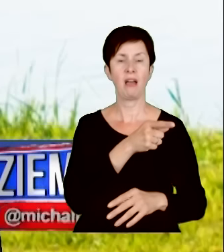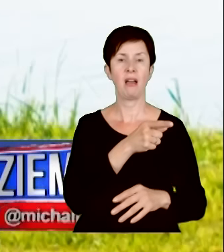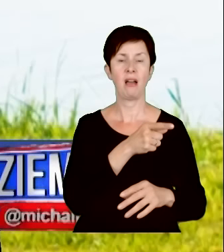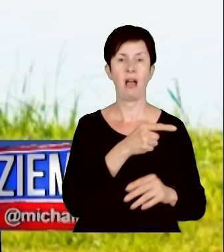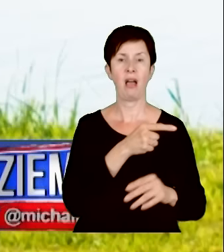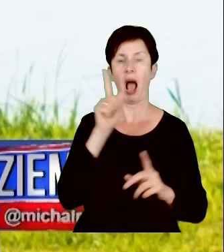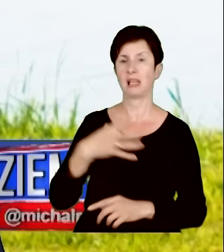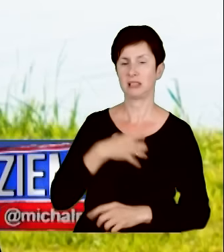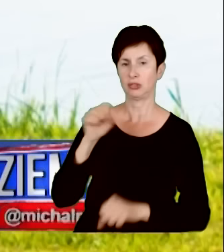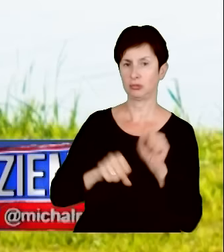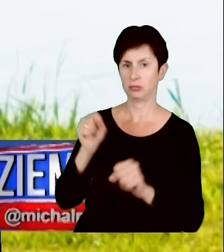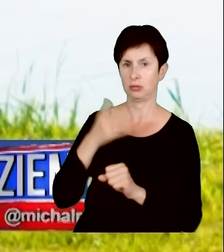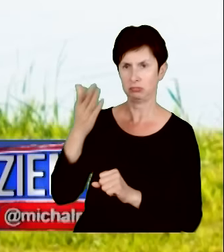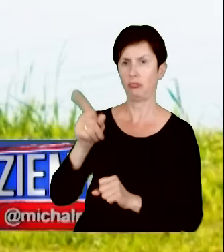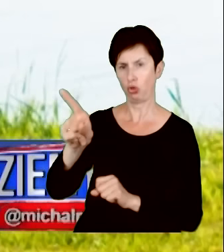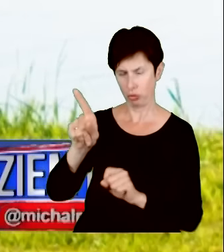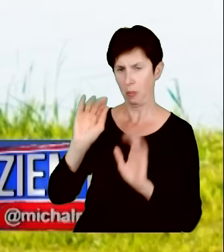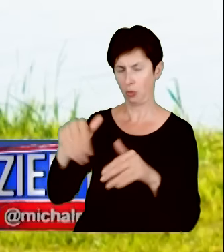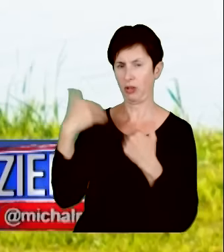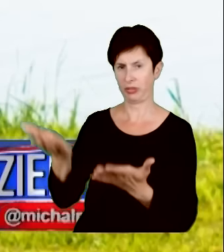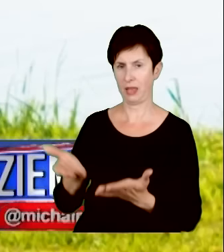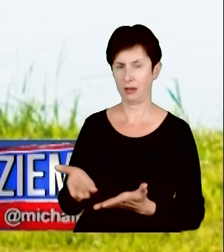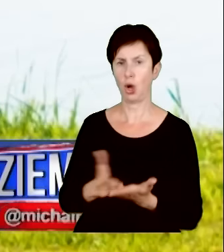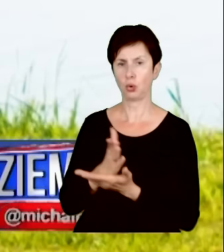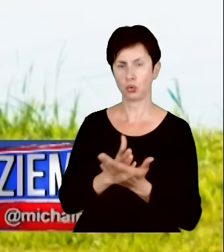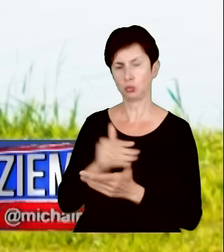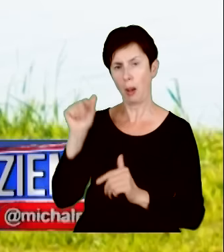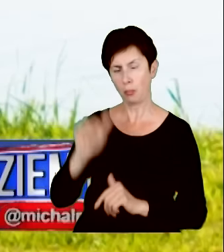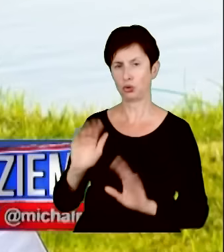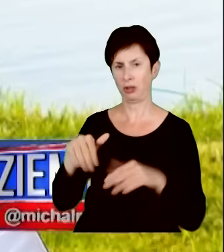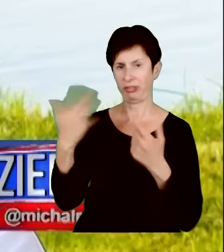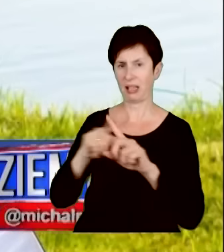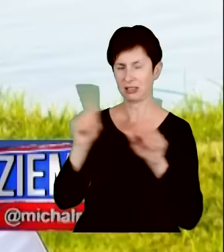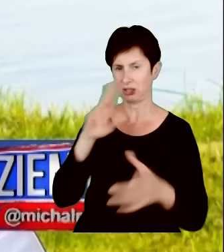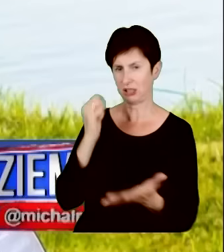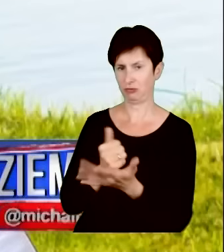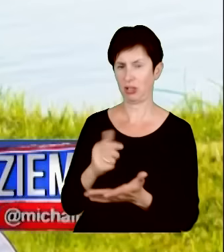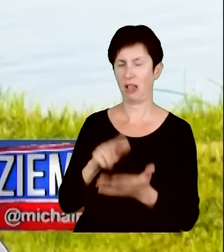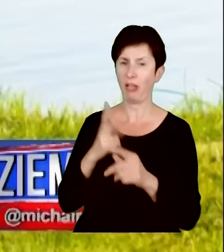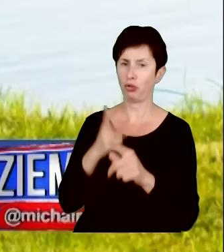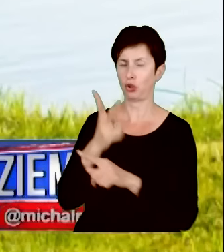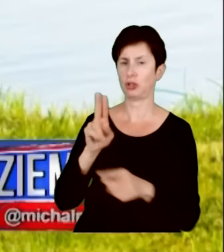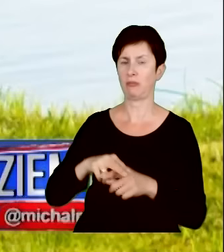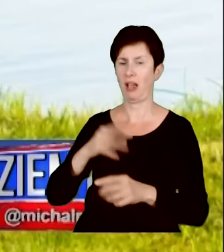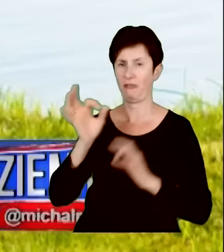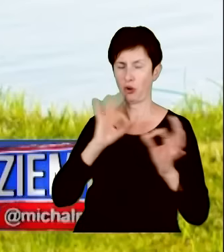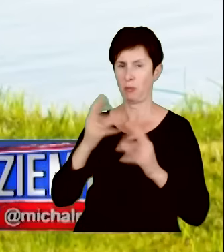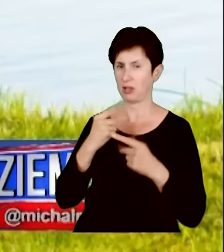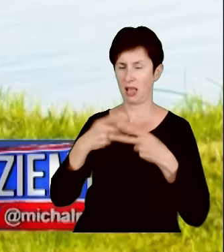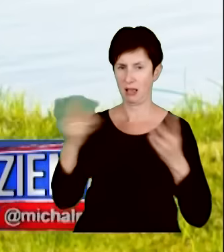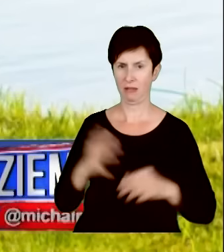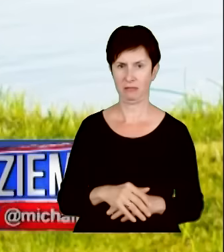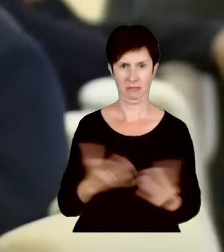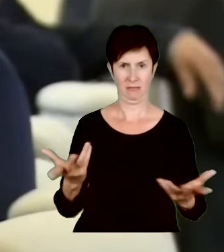należy takie poświadczenie i służba musi mu takie poświadczenie na dostęp do informacji nie fto agent obcego państwa jakś wiemy może